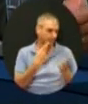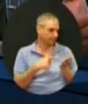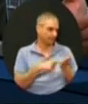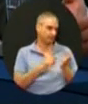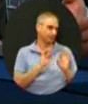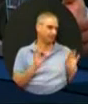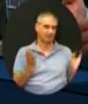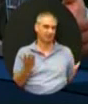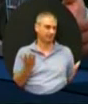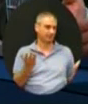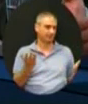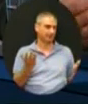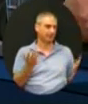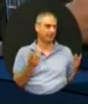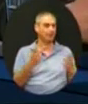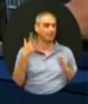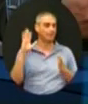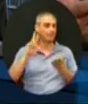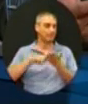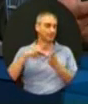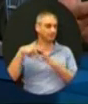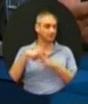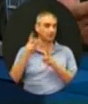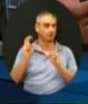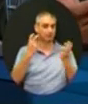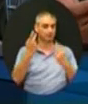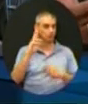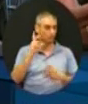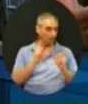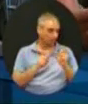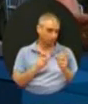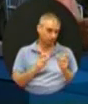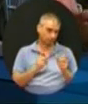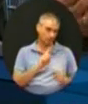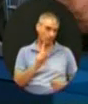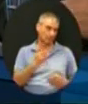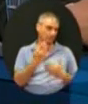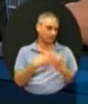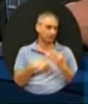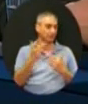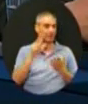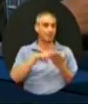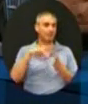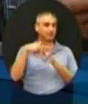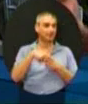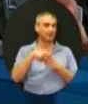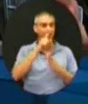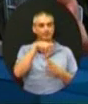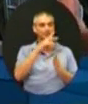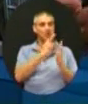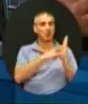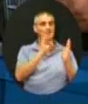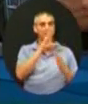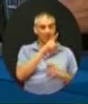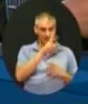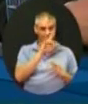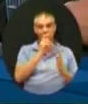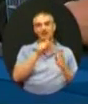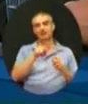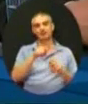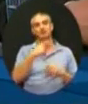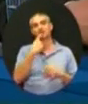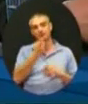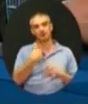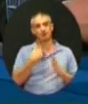הרי מזה ש בגץ התערב מגייסים יותר אנשים לא הרי בסוף בהתחלה בגץ התרב ופסל את חוק טל ואז הכנסת